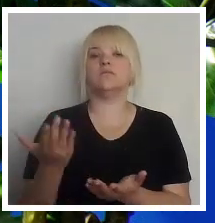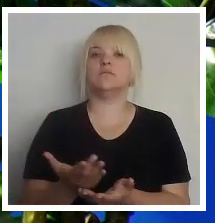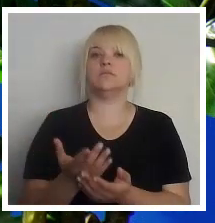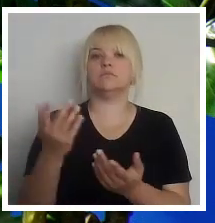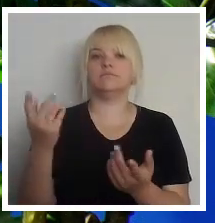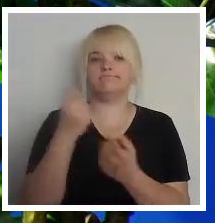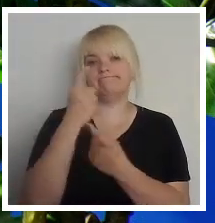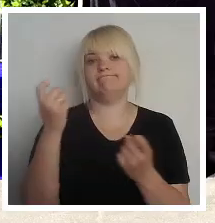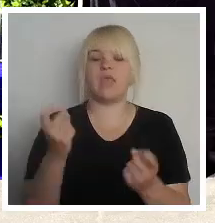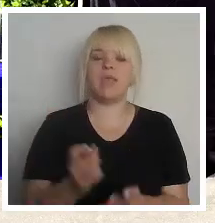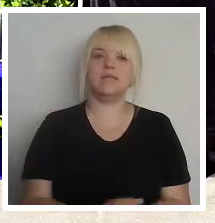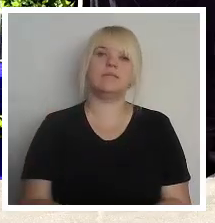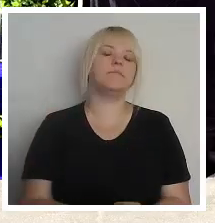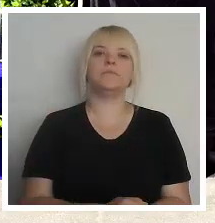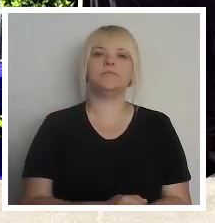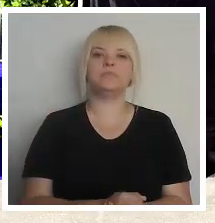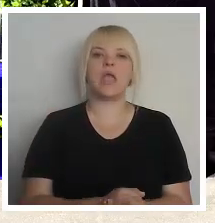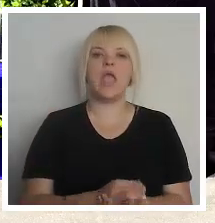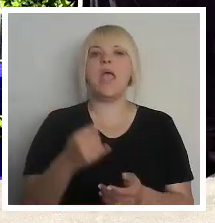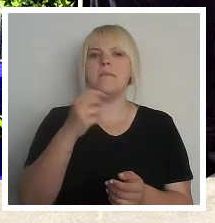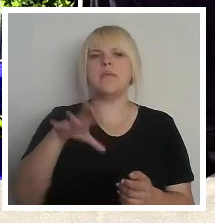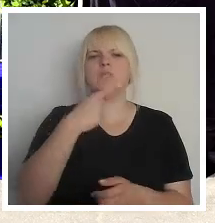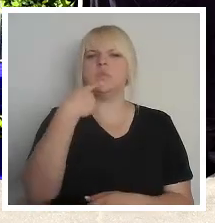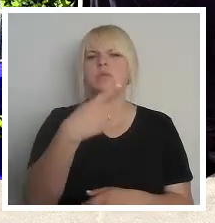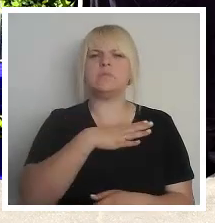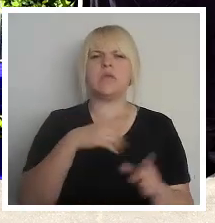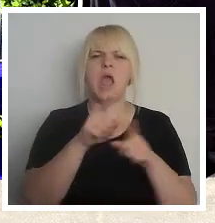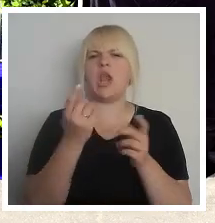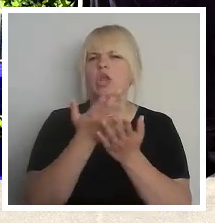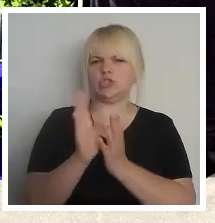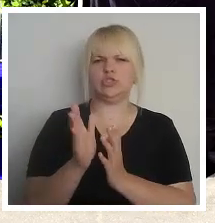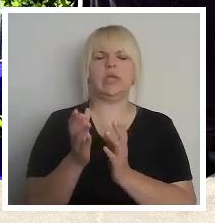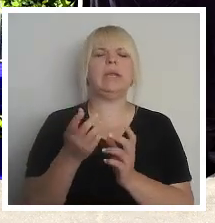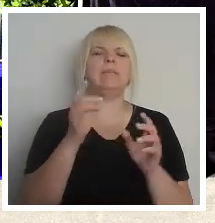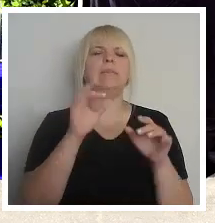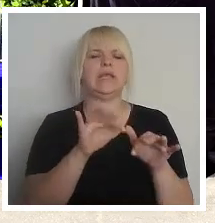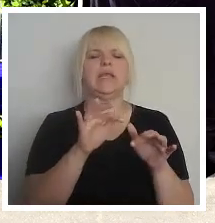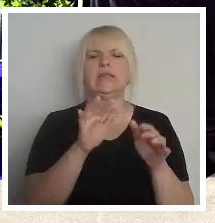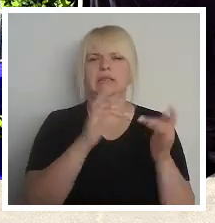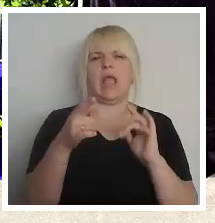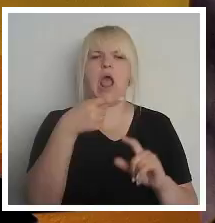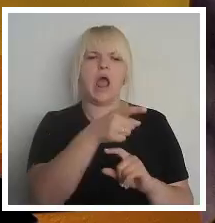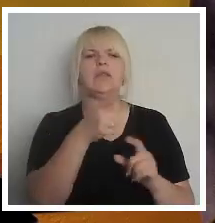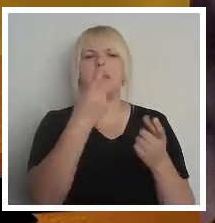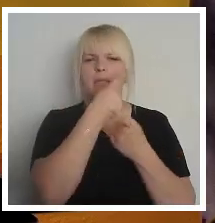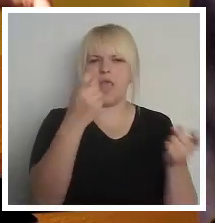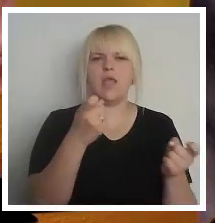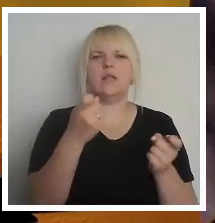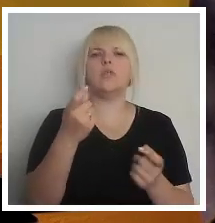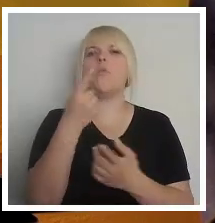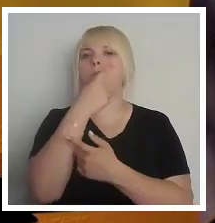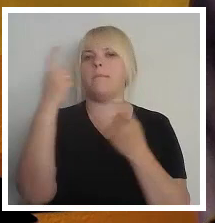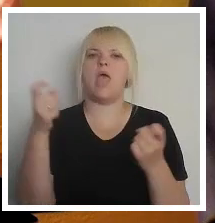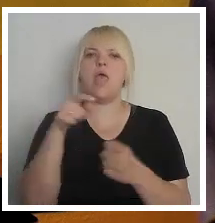īsumā. Mēs pieminējam te atšķirību starp digitālajiem mēdījiem un varbūt mēdījiem, pie kuriem,